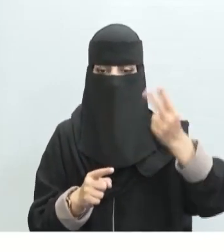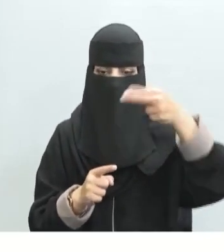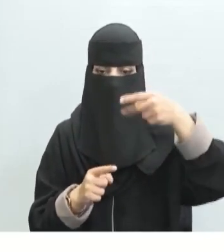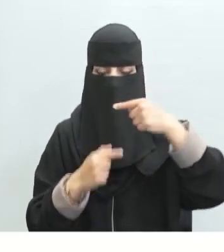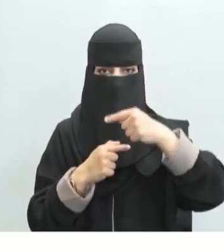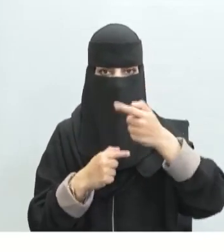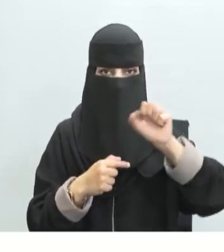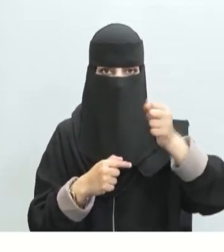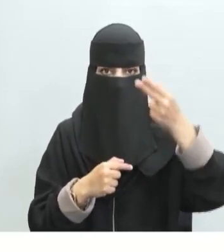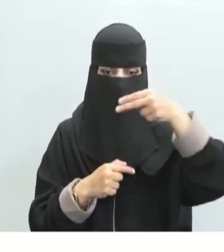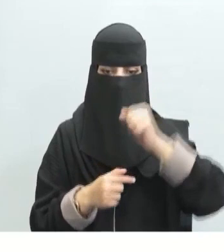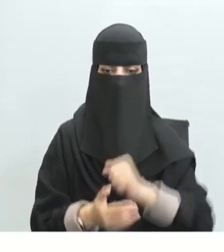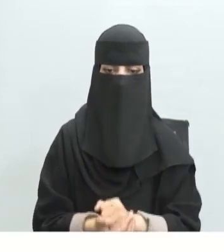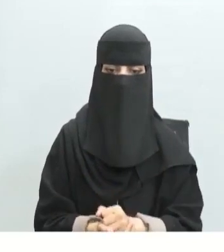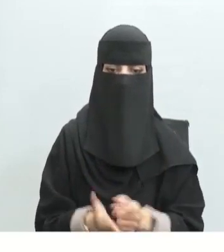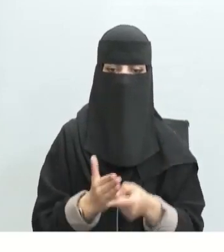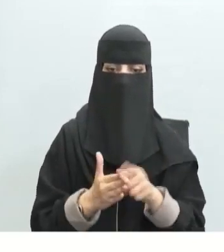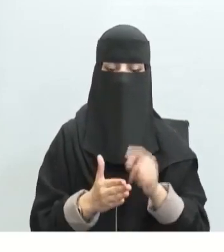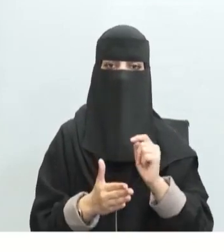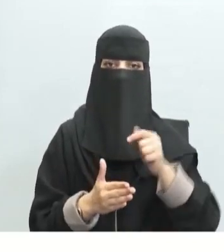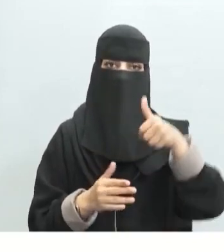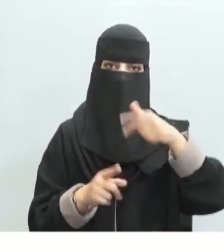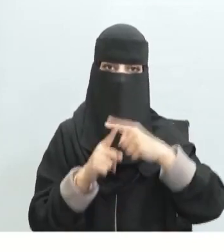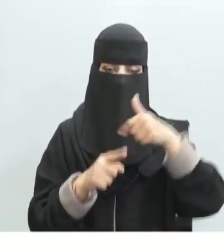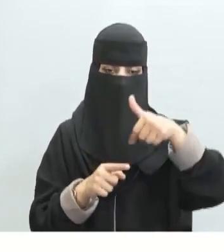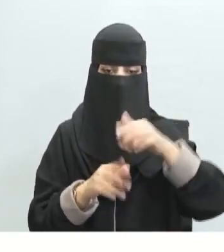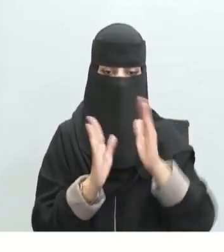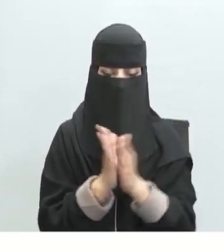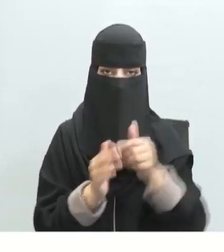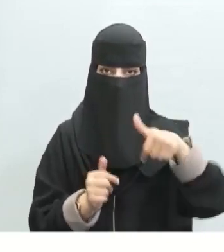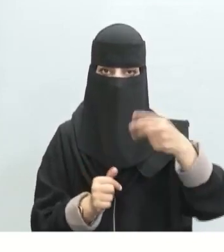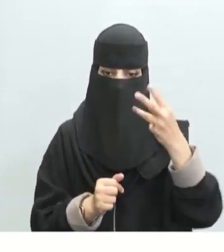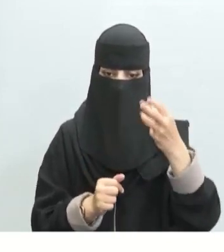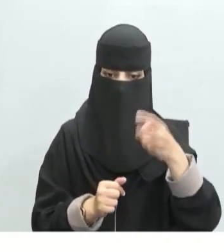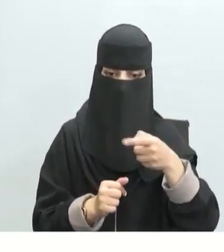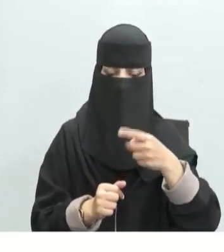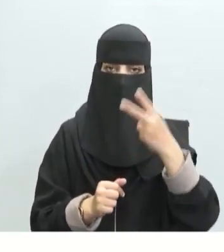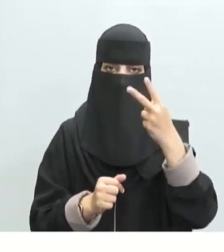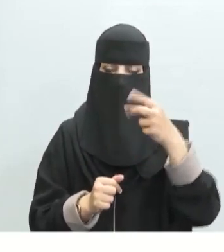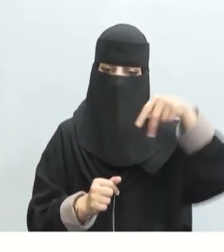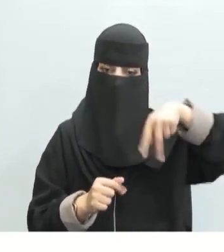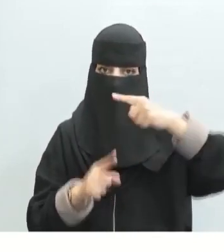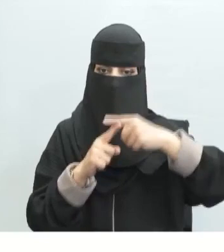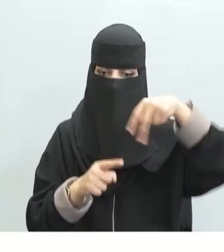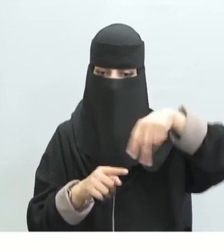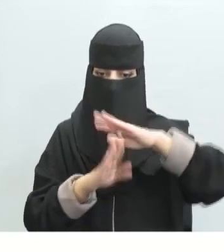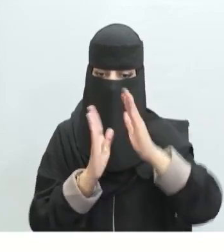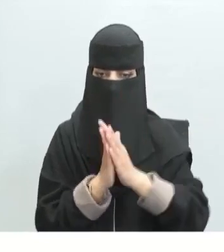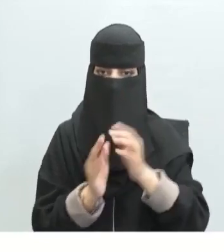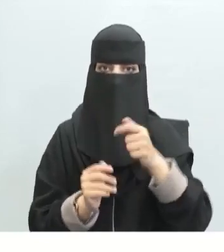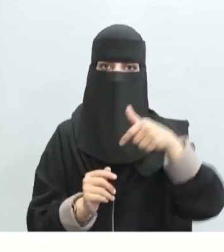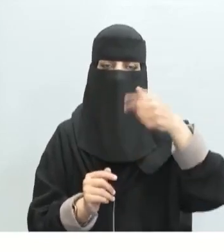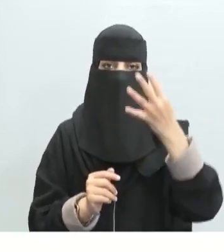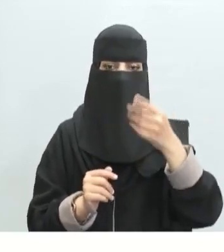يسا اي تربيع اذا 36 زئ 64 تساوي اي تربيع هذه بتعطيني 100